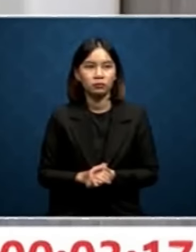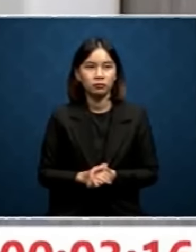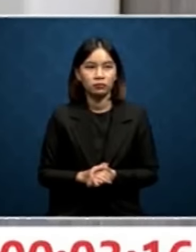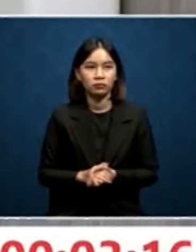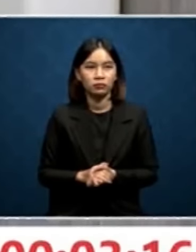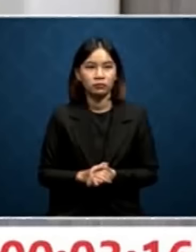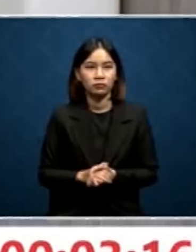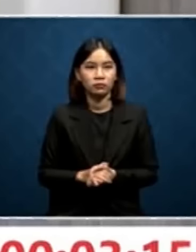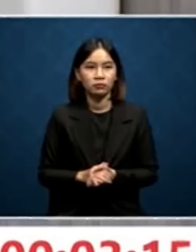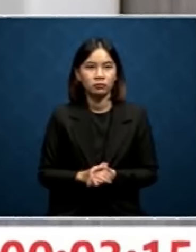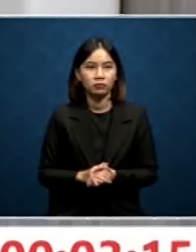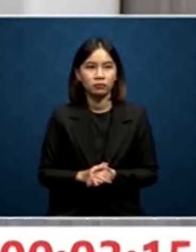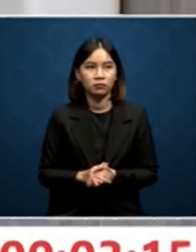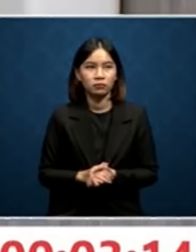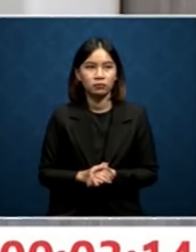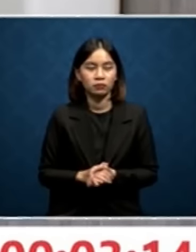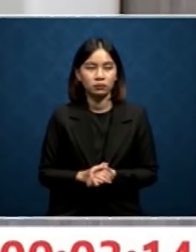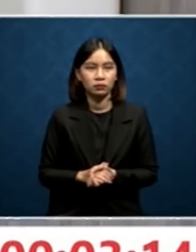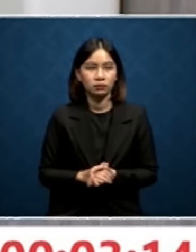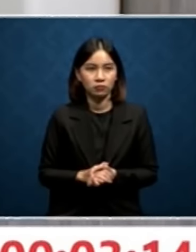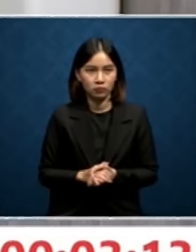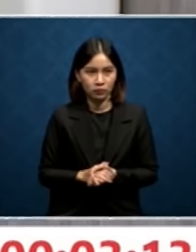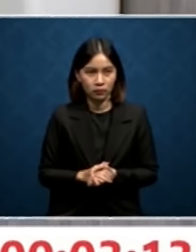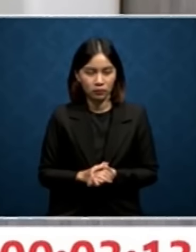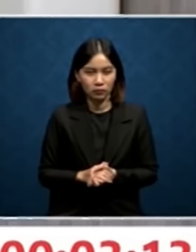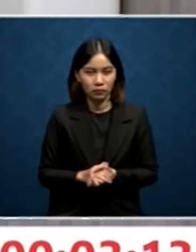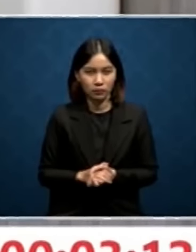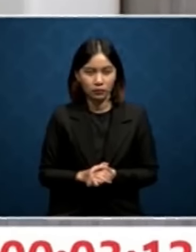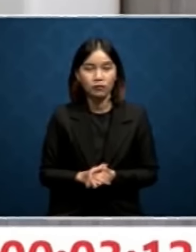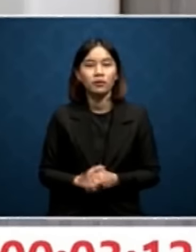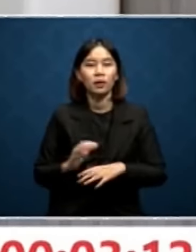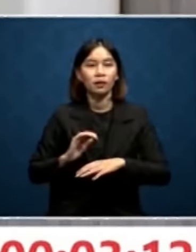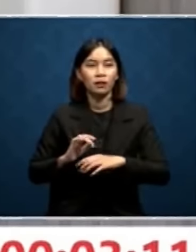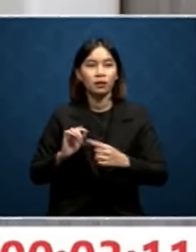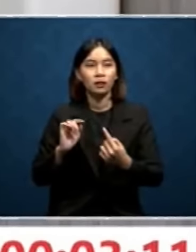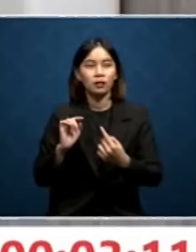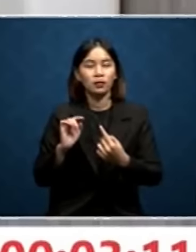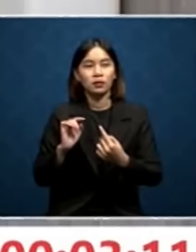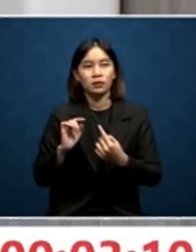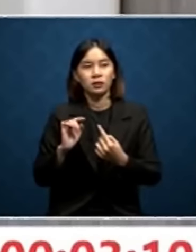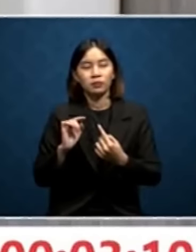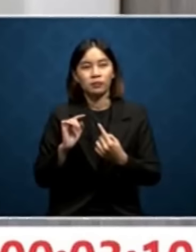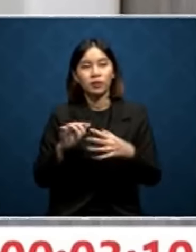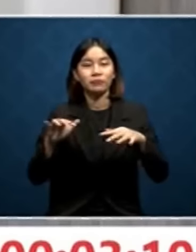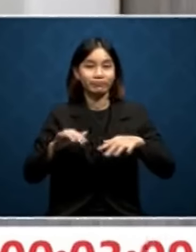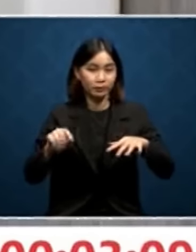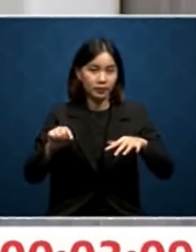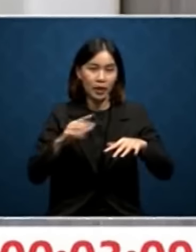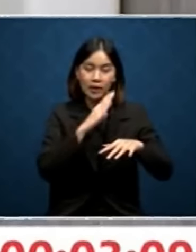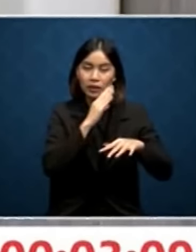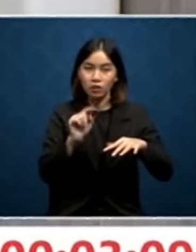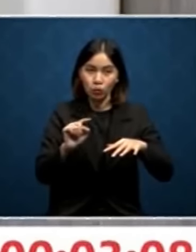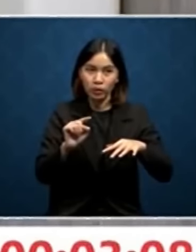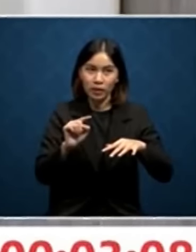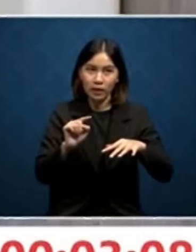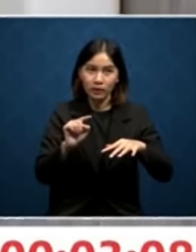อำนาจใหม่เหรอก็จะมีสภาเป็นสนชแทนที่สวอย่างงี้หรอคะโอ้โหอืคือจริงๆคุณผู้ชมครับบรรยากาศ